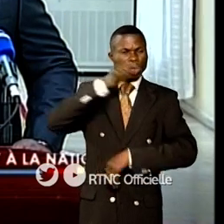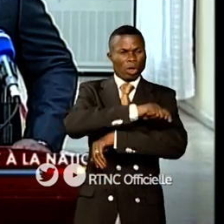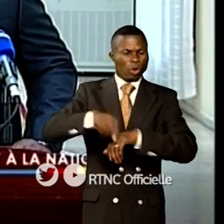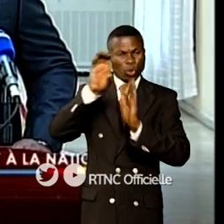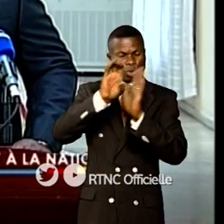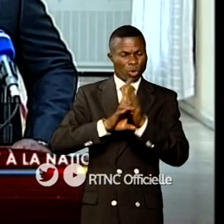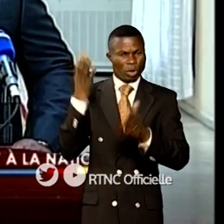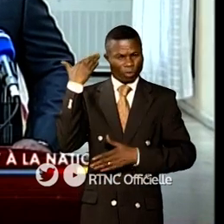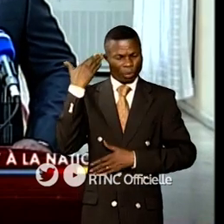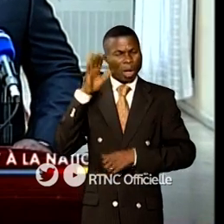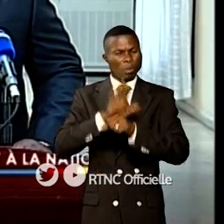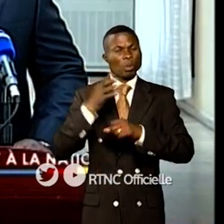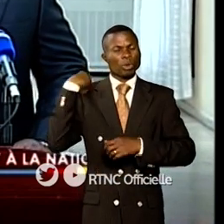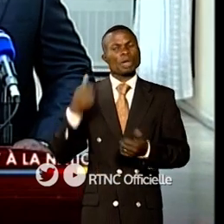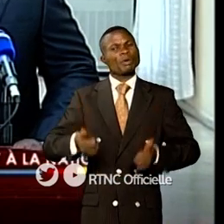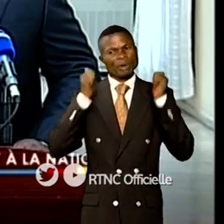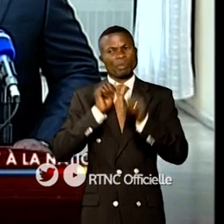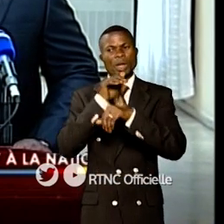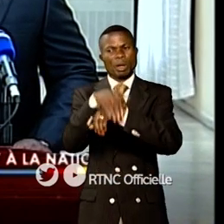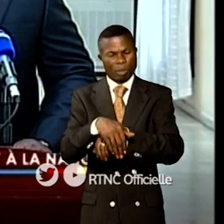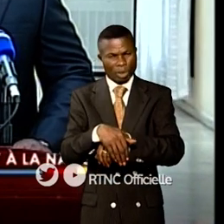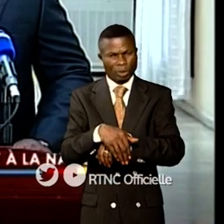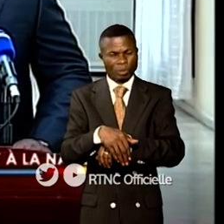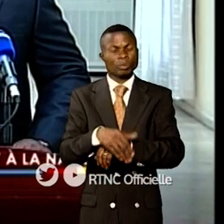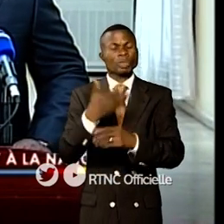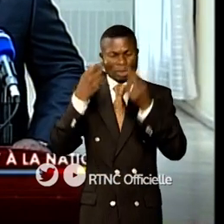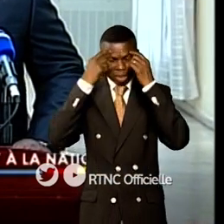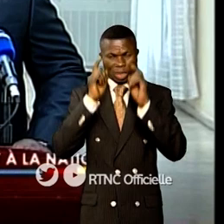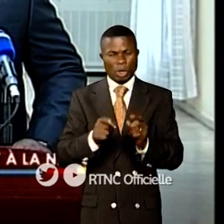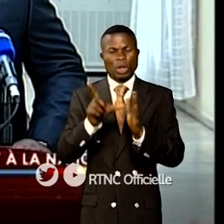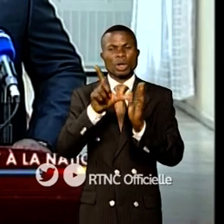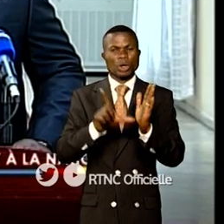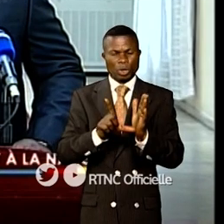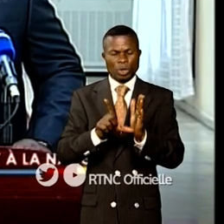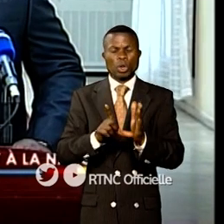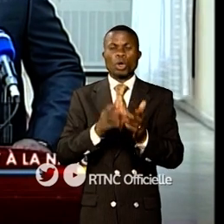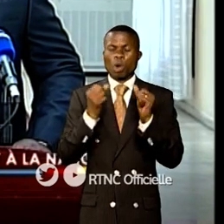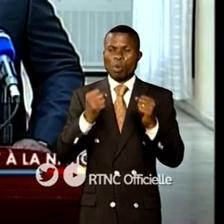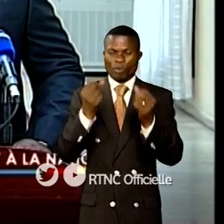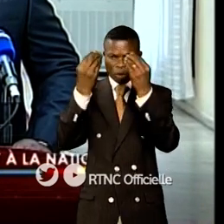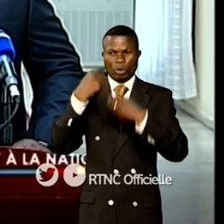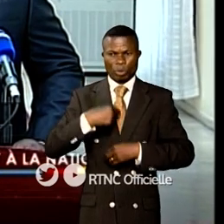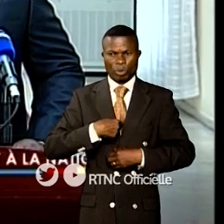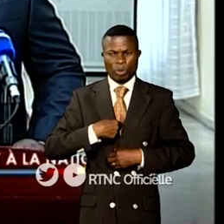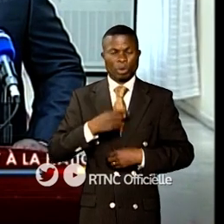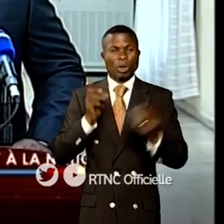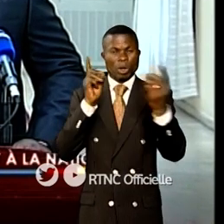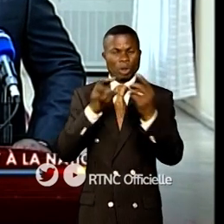constitutionnelle, j'userai des prérogatives constitutionnelles qui me sont reconnues pour revenir vers